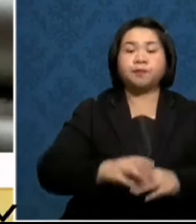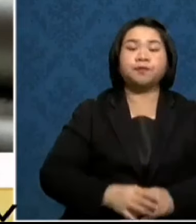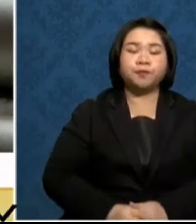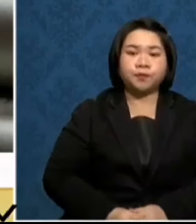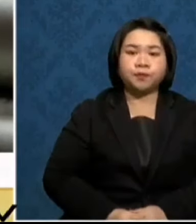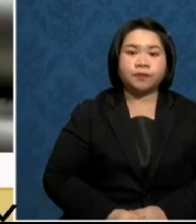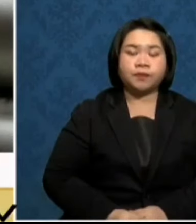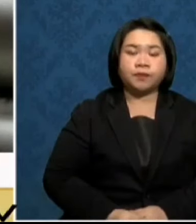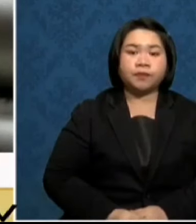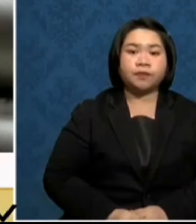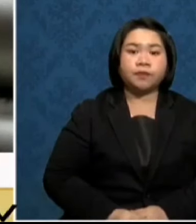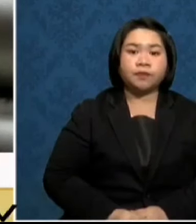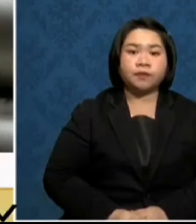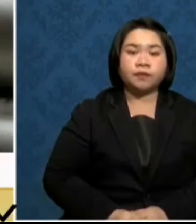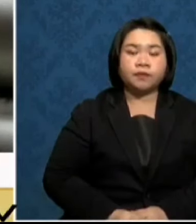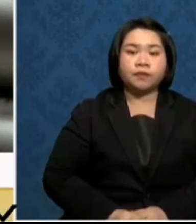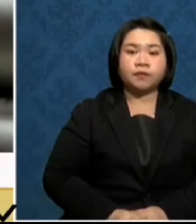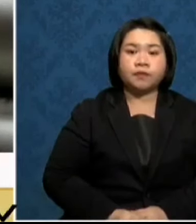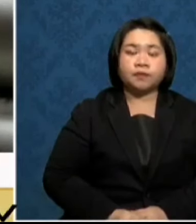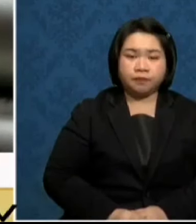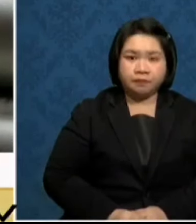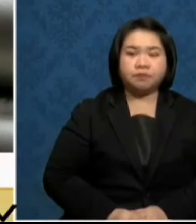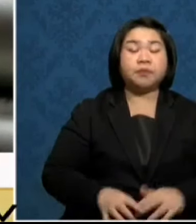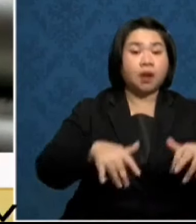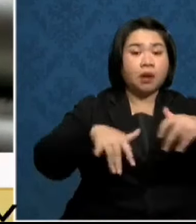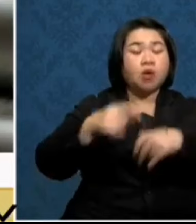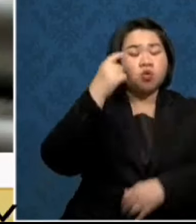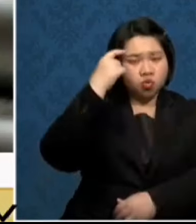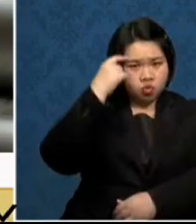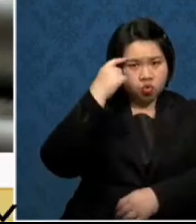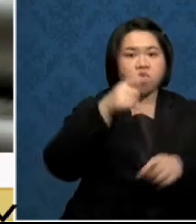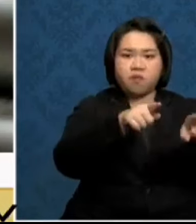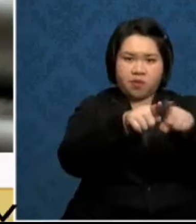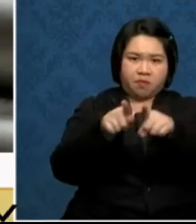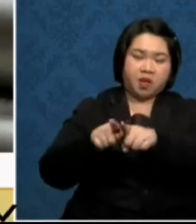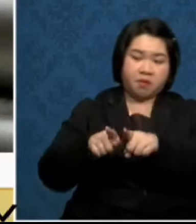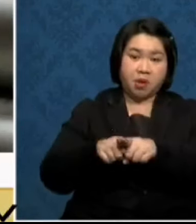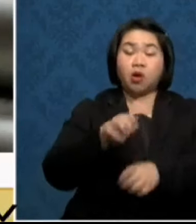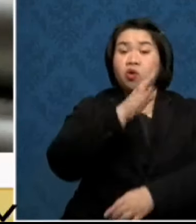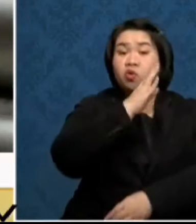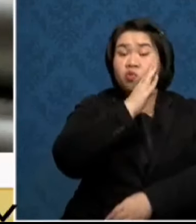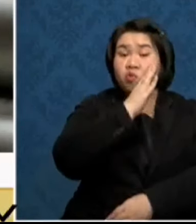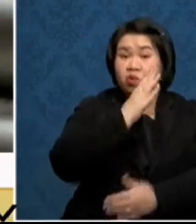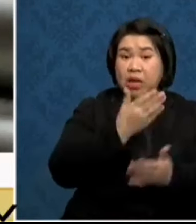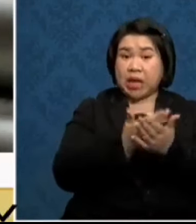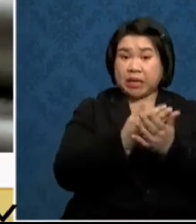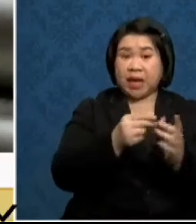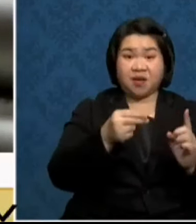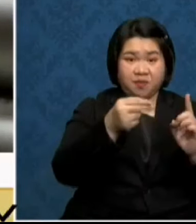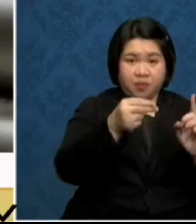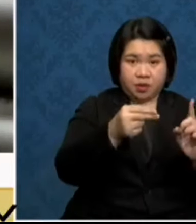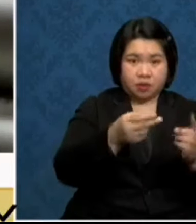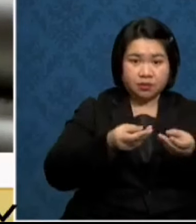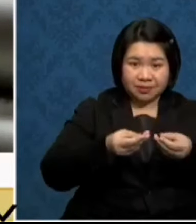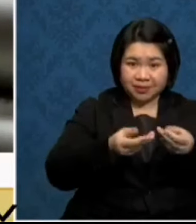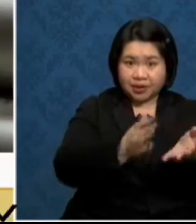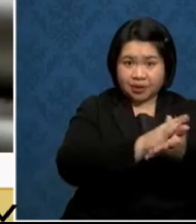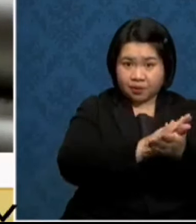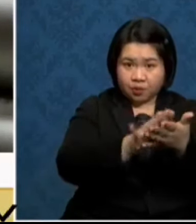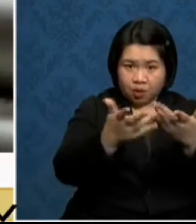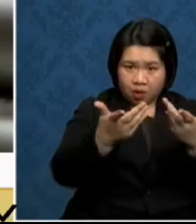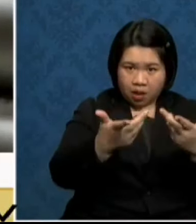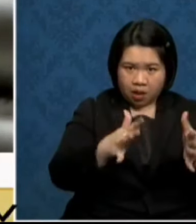และที่สำคัญเพื่อให้ประชาชนได้รับรู้ร่วมกันว่าหลังจากแจกเงินคนละหมื่นให้ประชาชนแล้ว